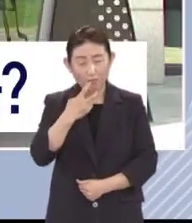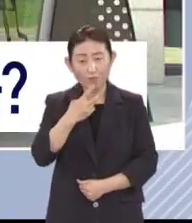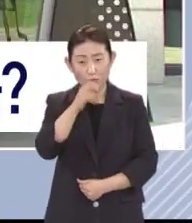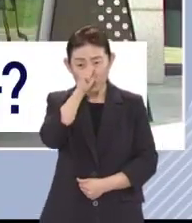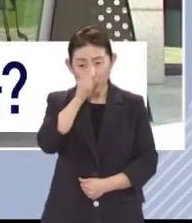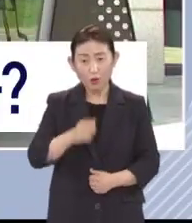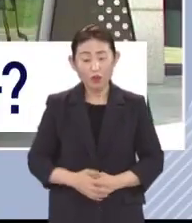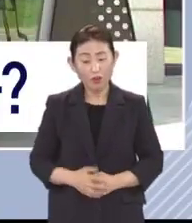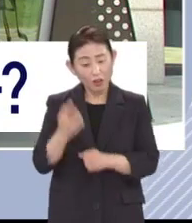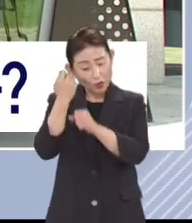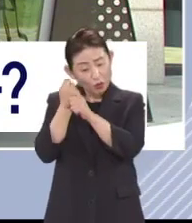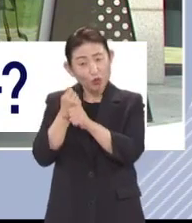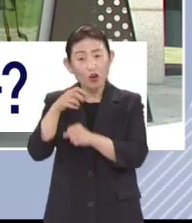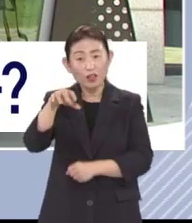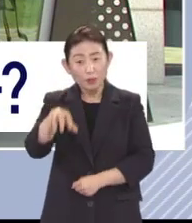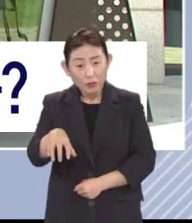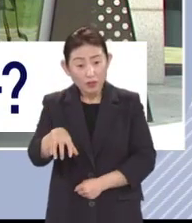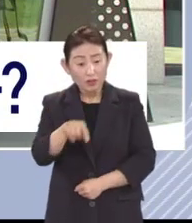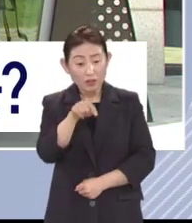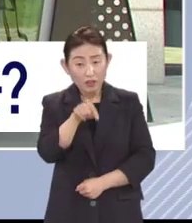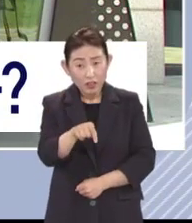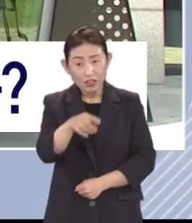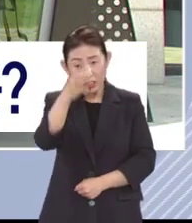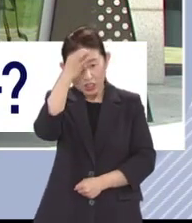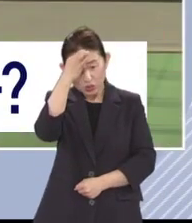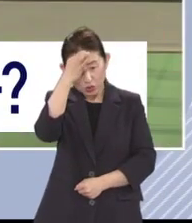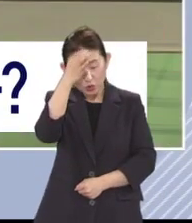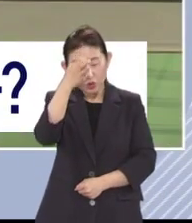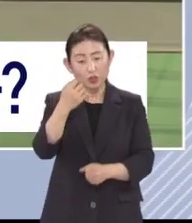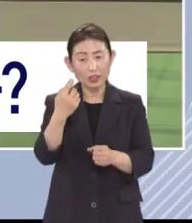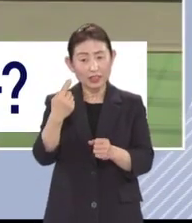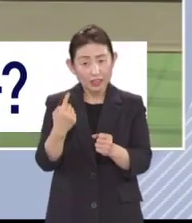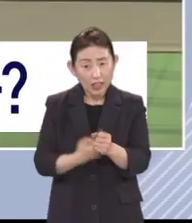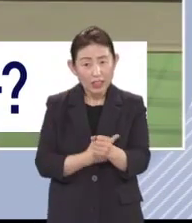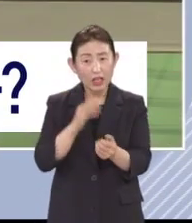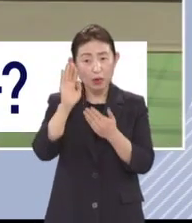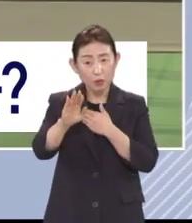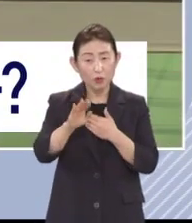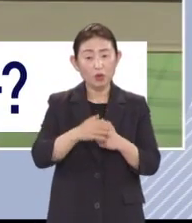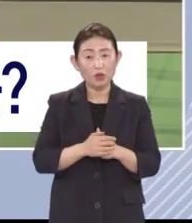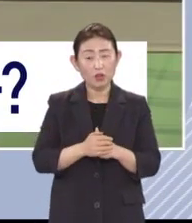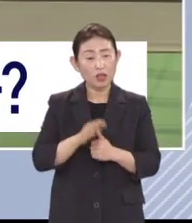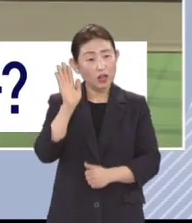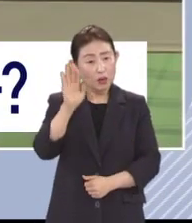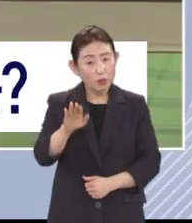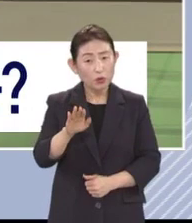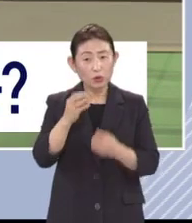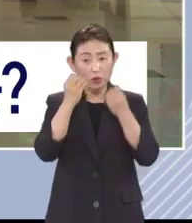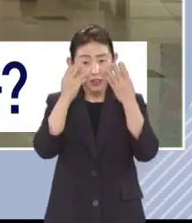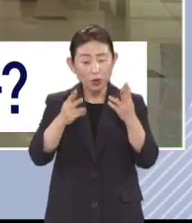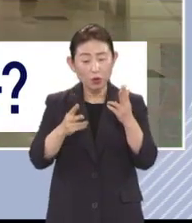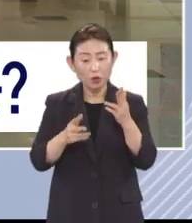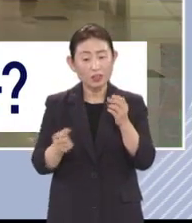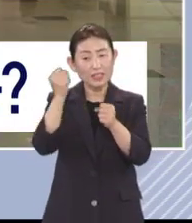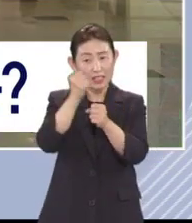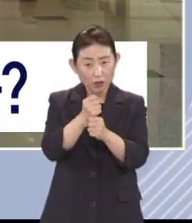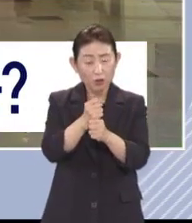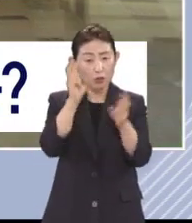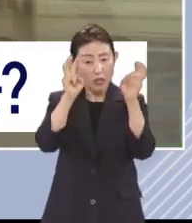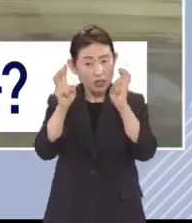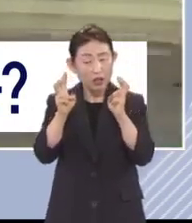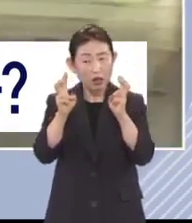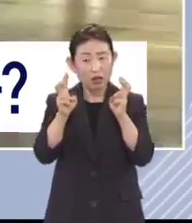같고요. 출연진은 그런 테스트베드의 결과를 좀 응용해서 대전 지역에 많은 혁신적인 스타트업들이 많이 창업할 수